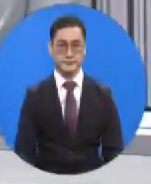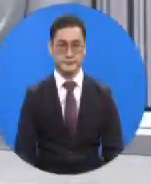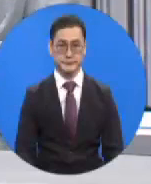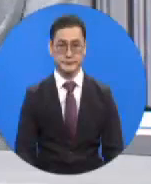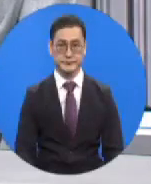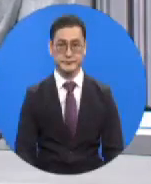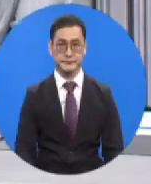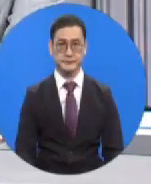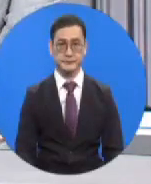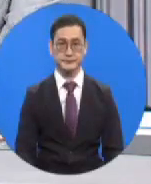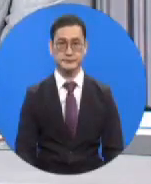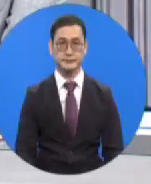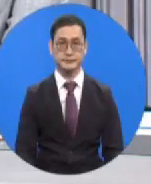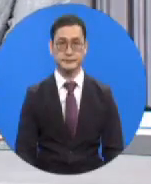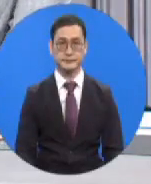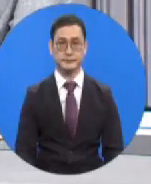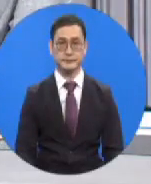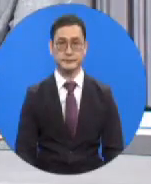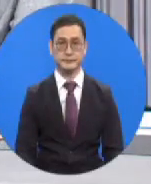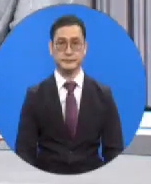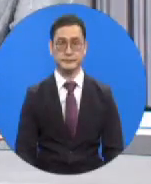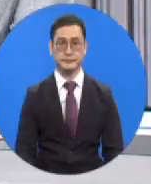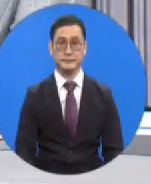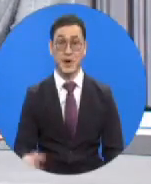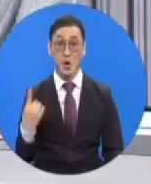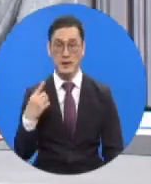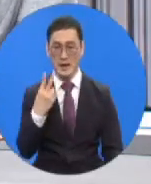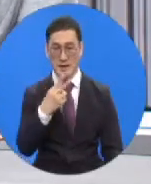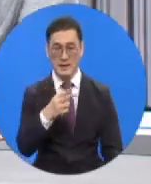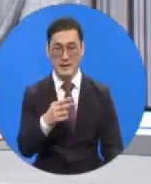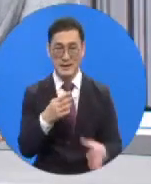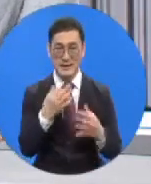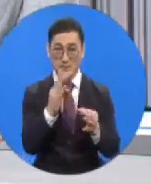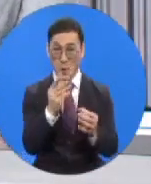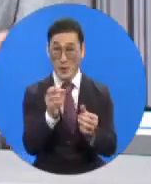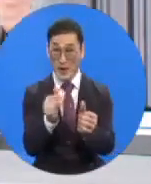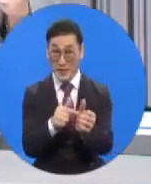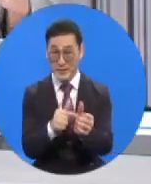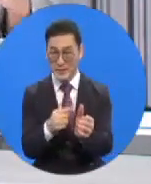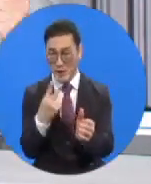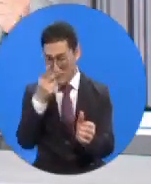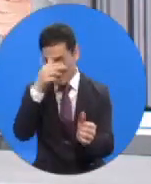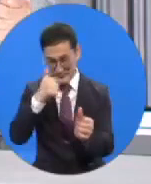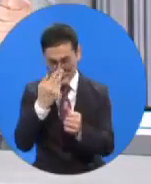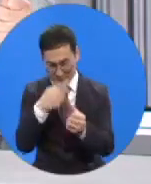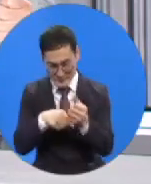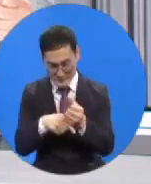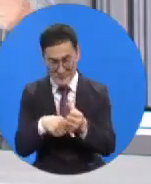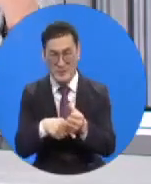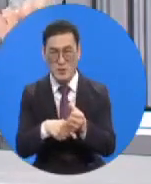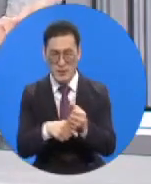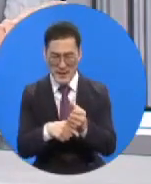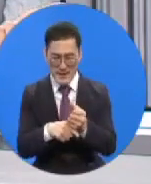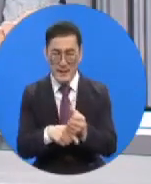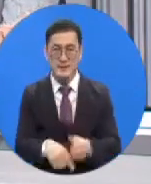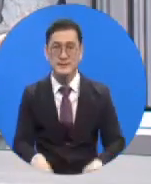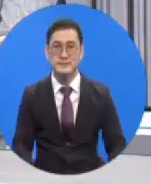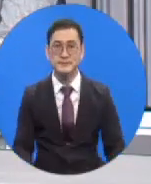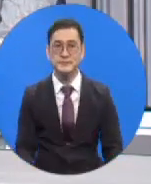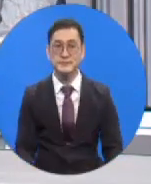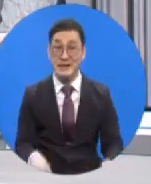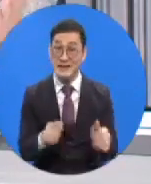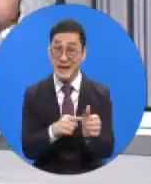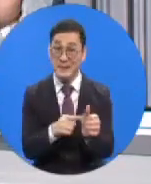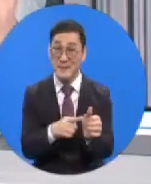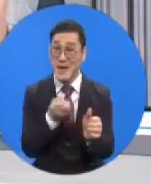네, 어제 김봉현 전 회장 7시간 넘는 검찰 조사를 받았다. 그런데 이제 그 언급했던 검사 추가로 이제